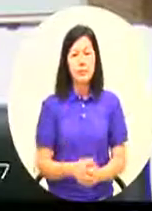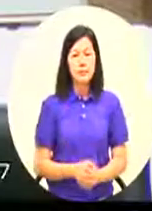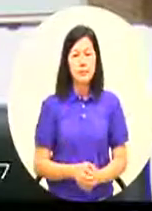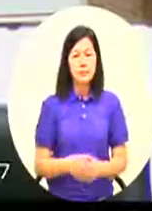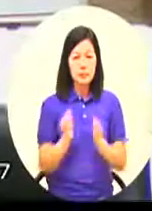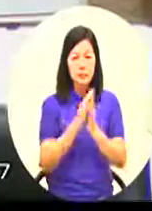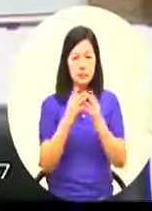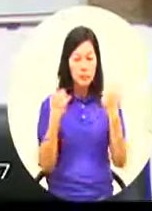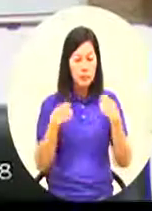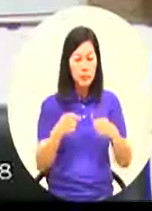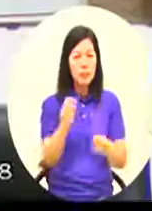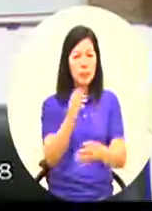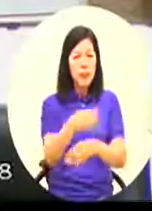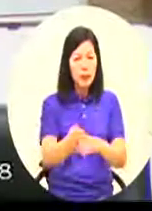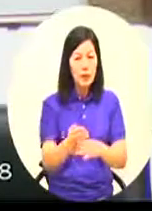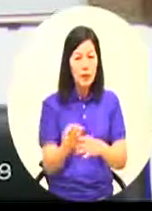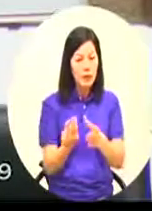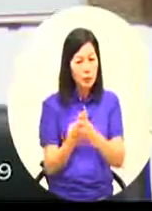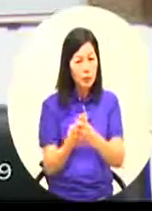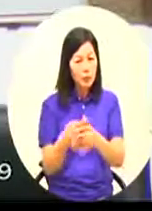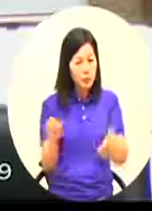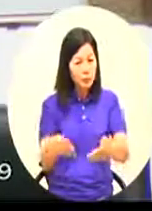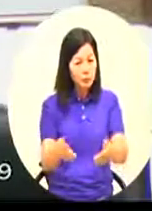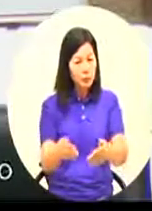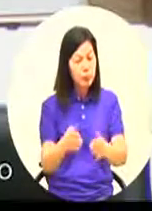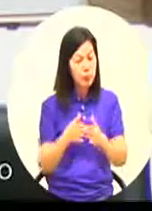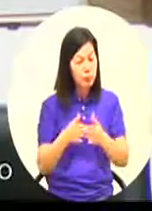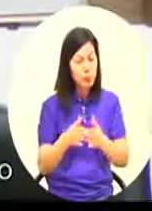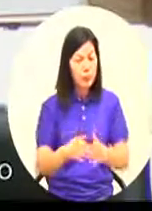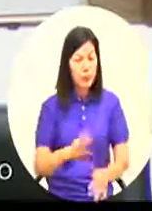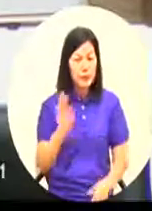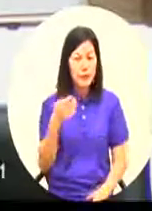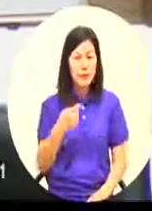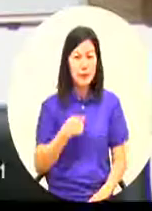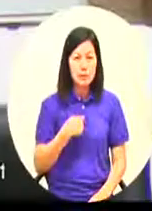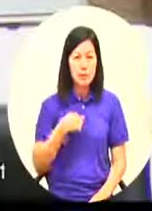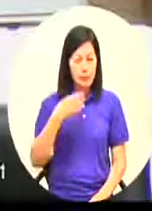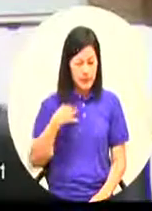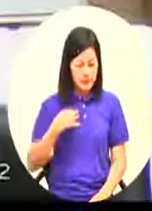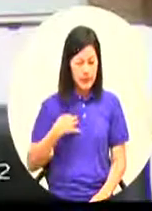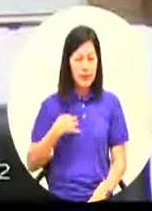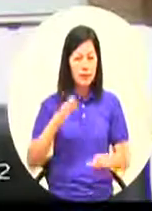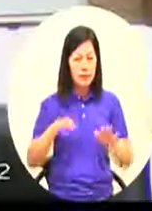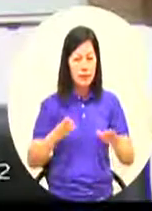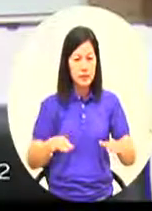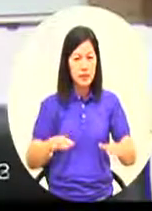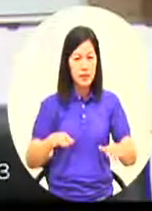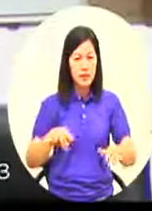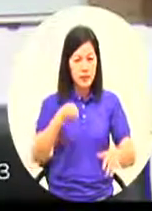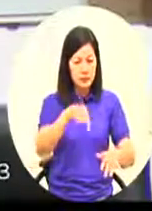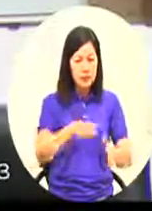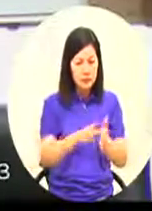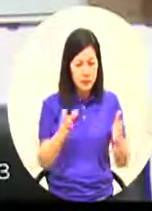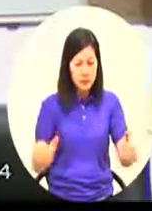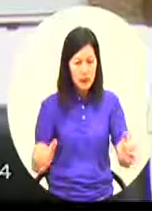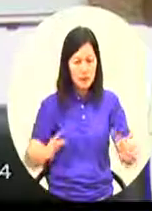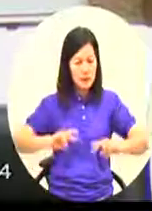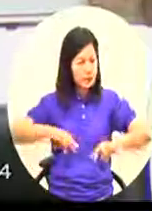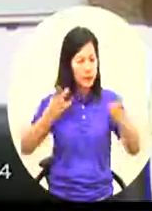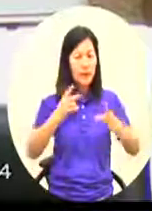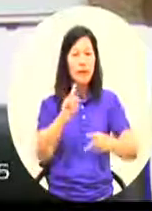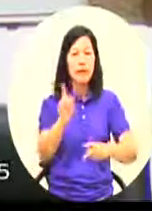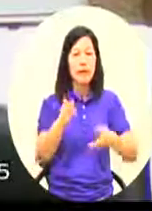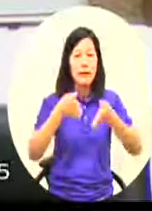多温泉要开发的，但是我们了解我们现阶段要改善的